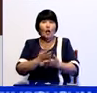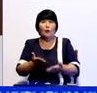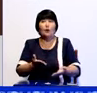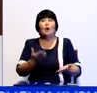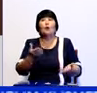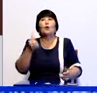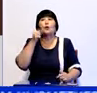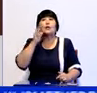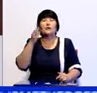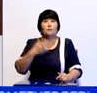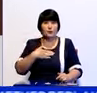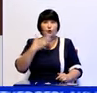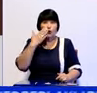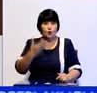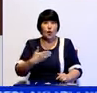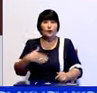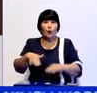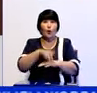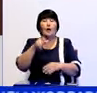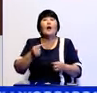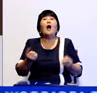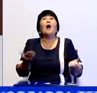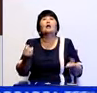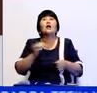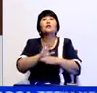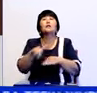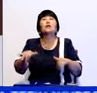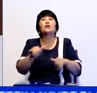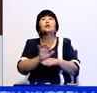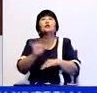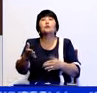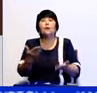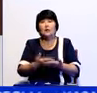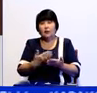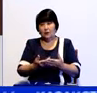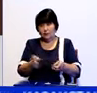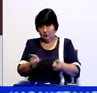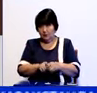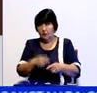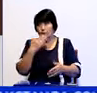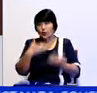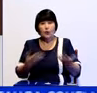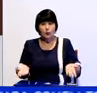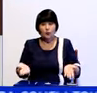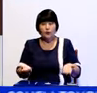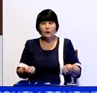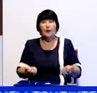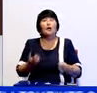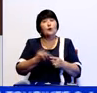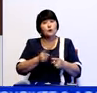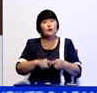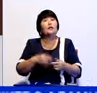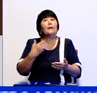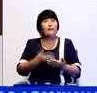Енді ертең бізден де сұрайды ғой халық. Қайда жібердіңдер, не үшін жібердіңдер, полкқа тұрғызу үшін жібердіңдер ме деп. Сондықтан да